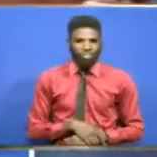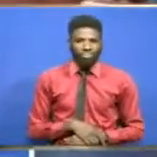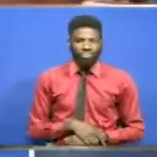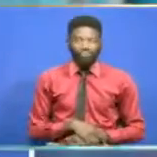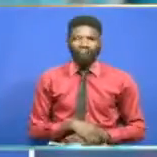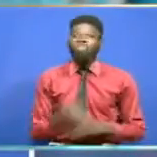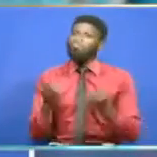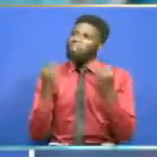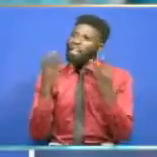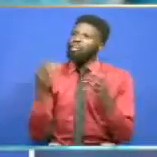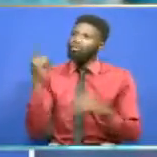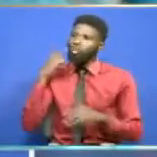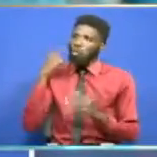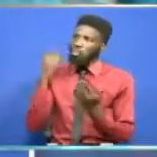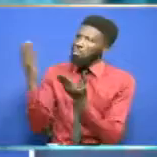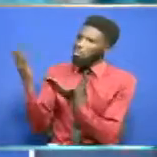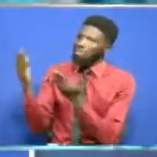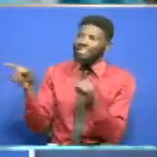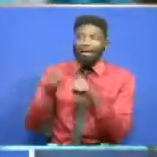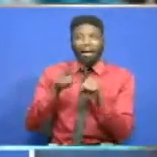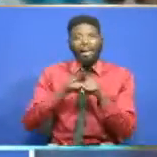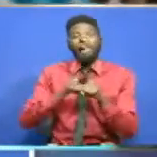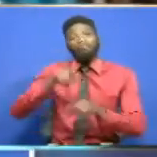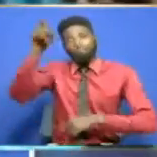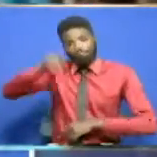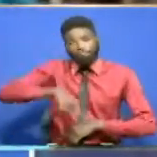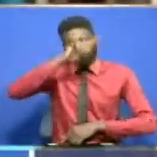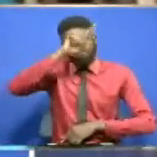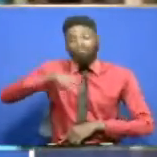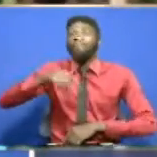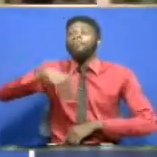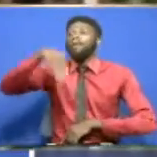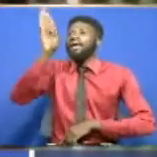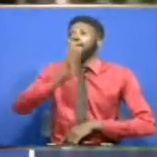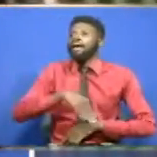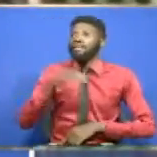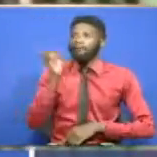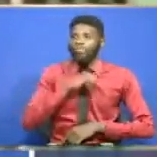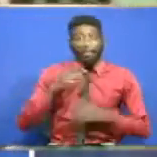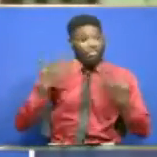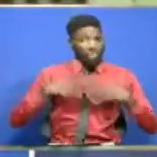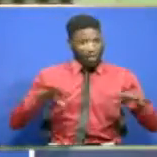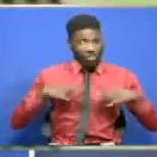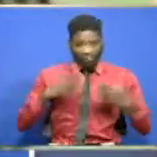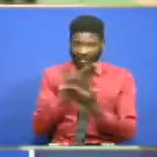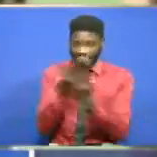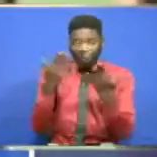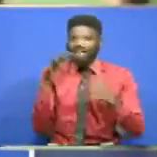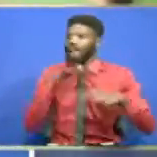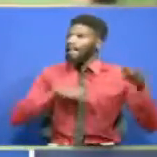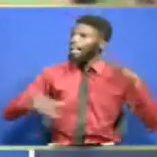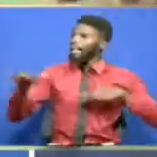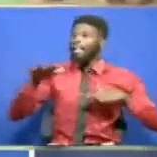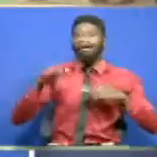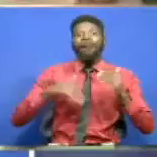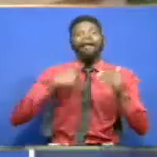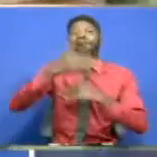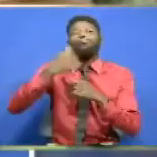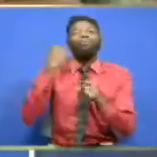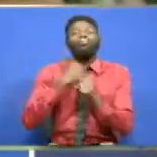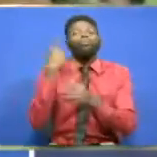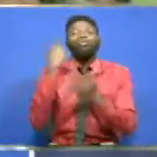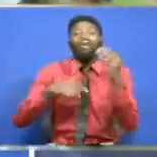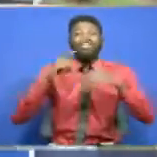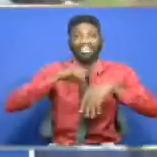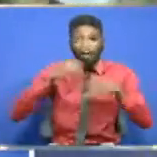Many of these kiosks have been earmarked for demolition, with the traders left puzzled over their next move during these trying times